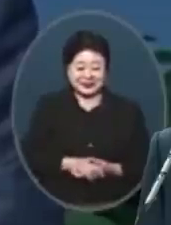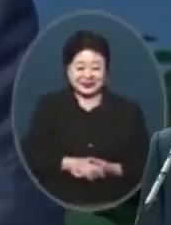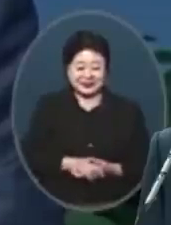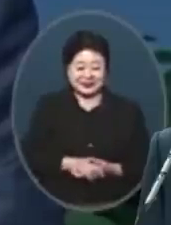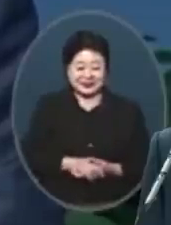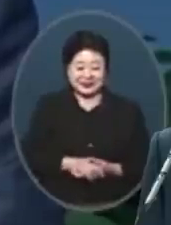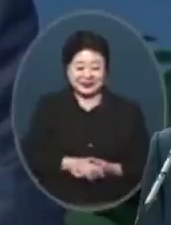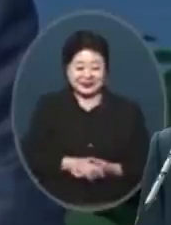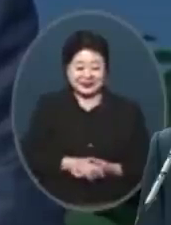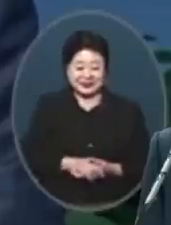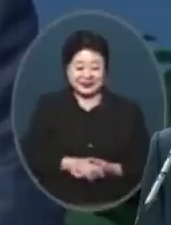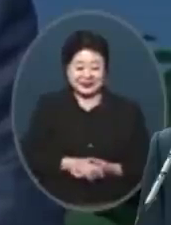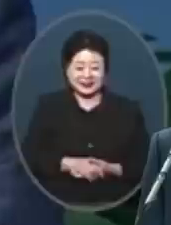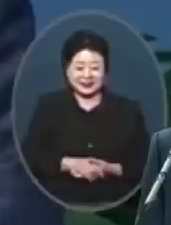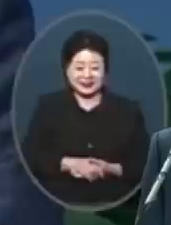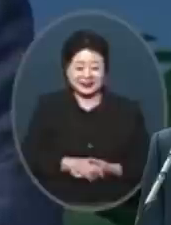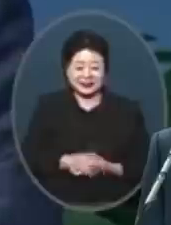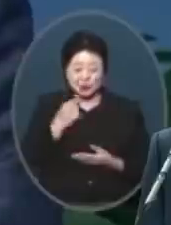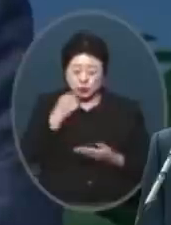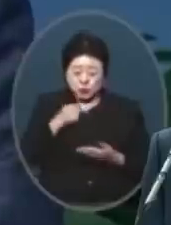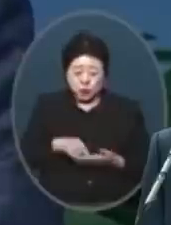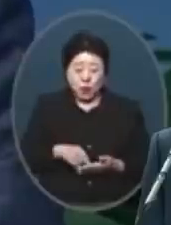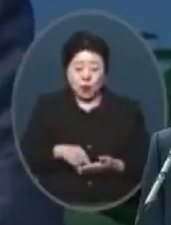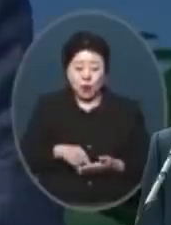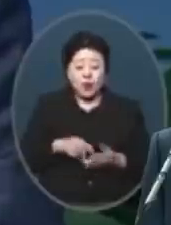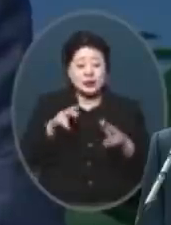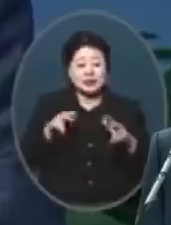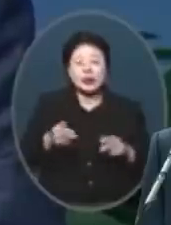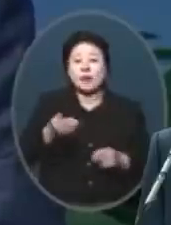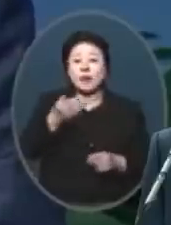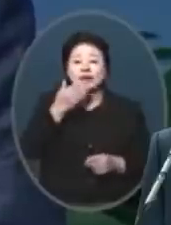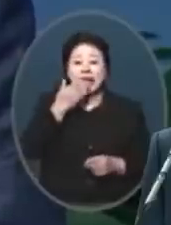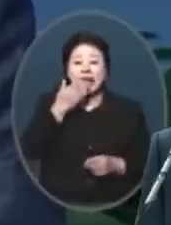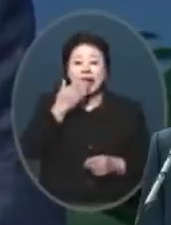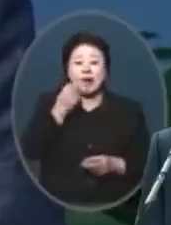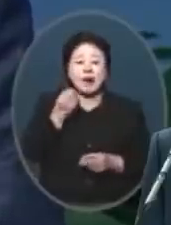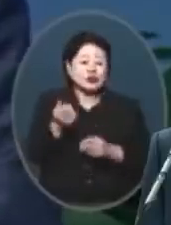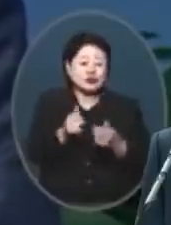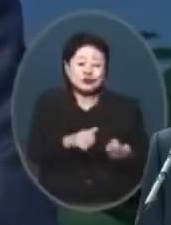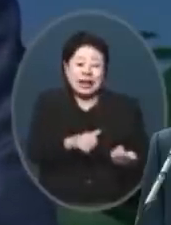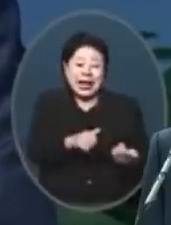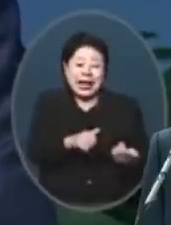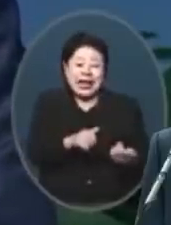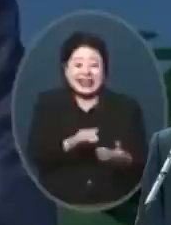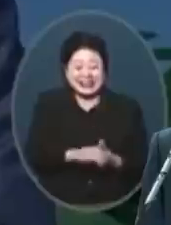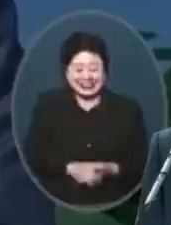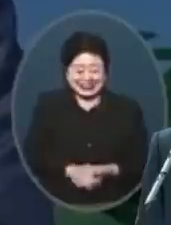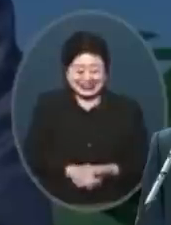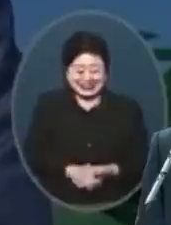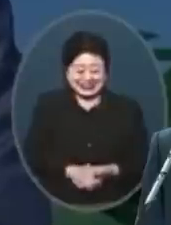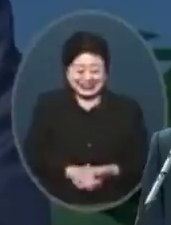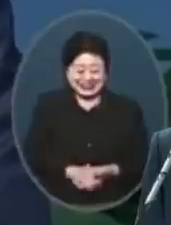뭐 쉽습니다. 지금 먹다, 얼마 있다 죽다.